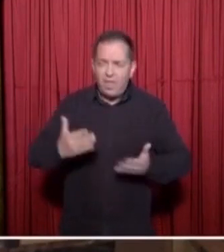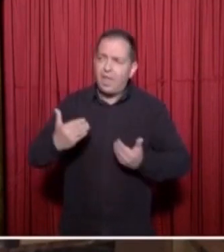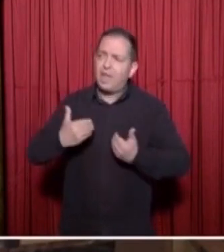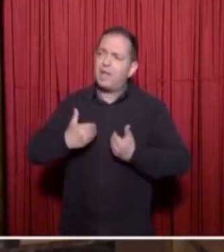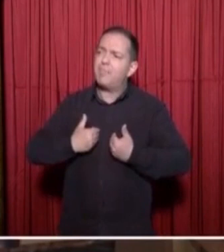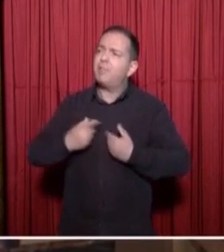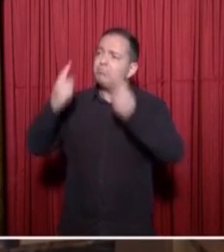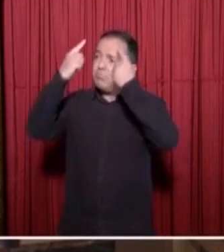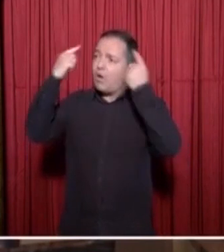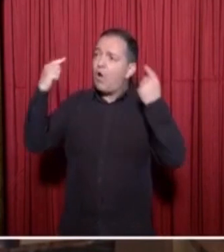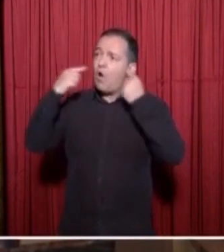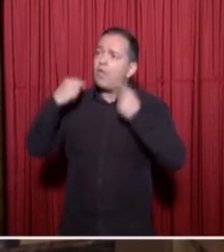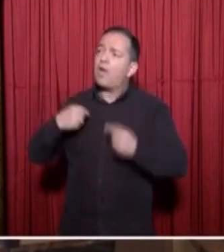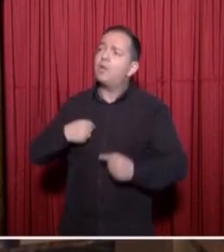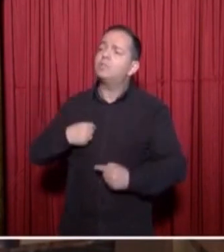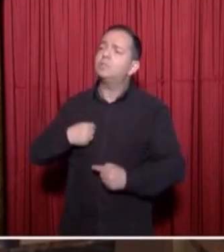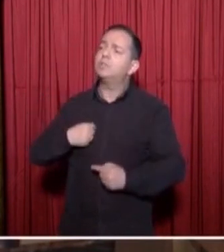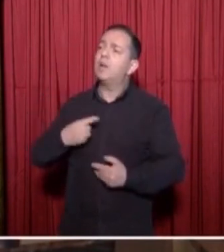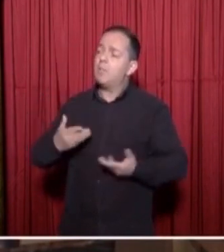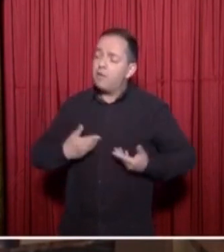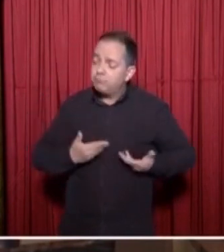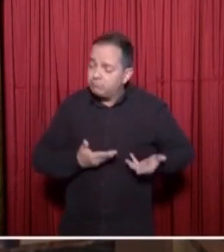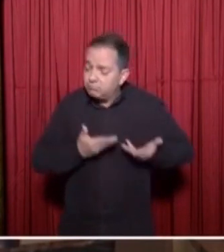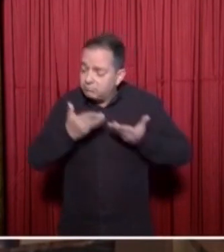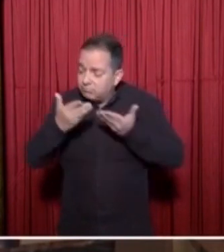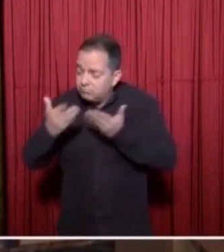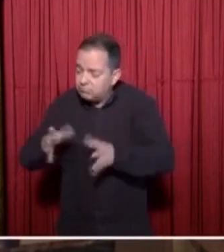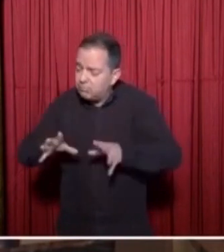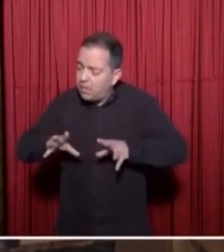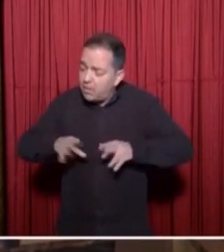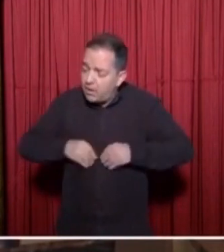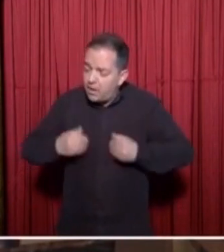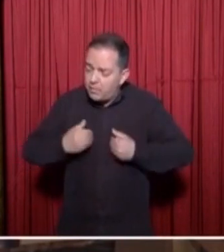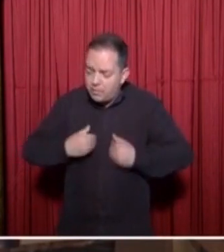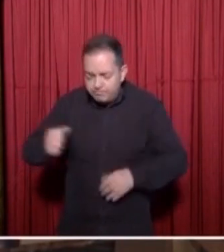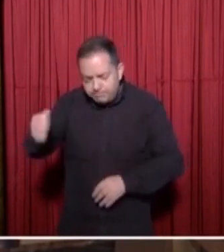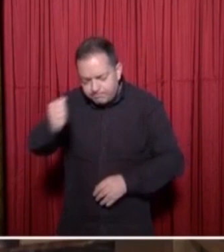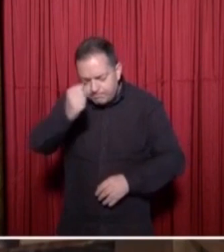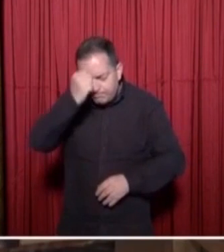δευδελήξη Θεέ μου αλλά δέξε με